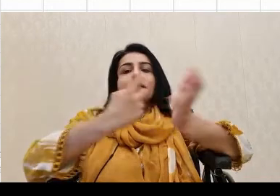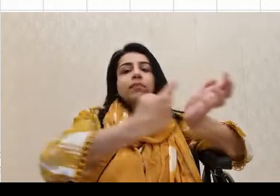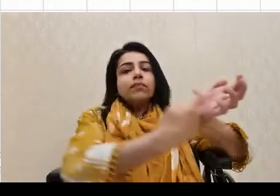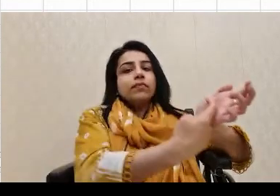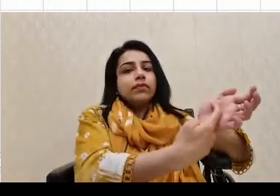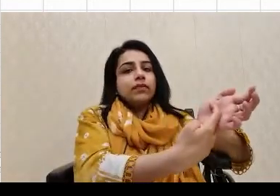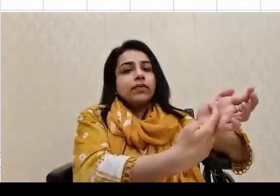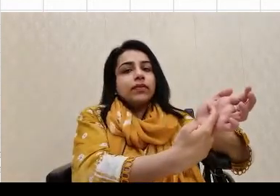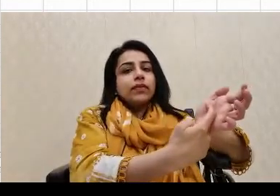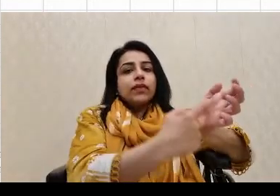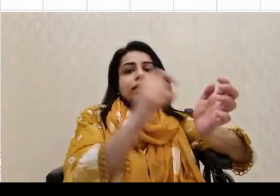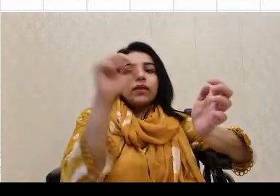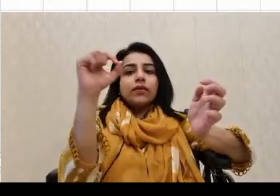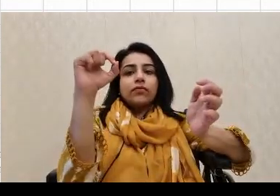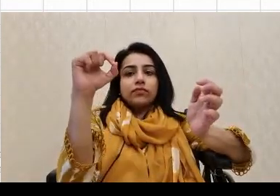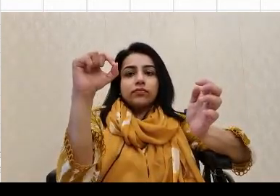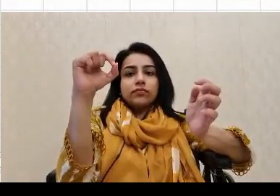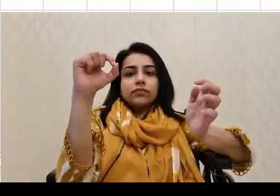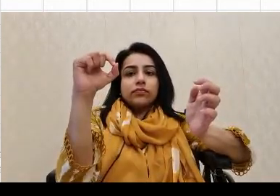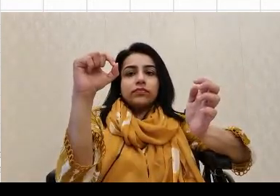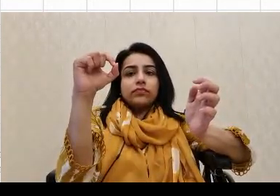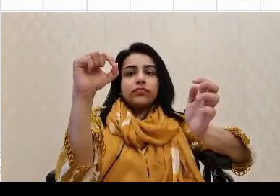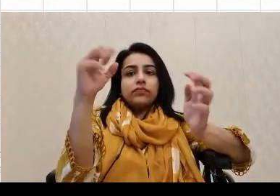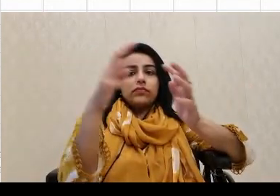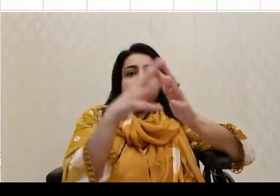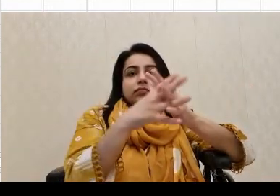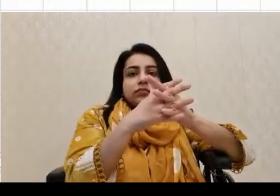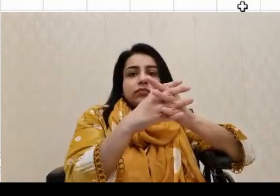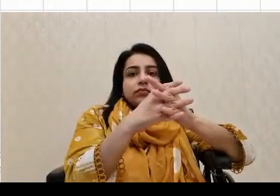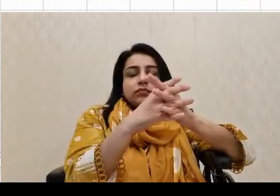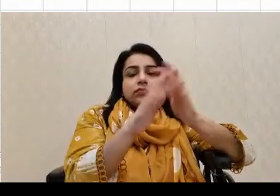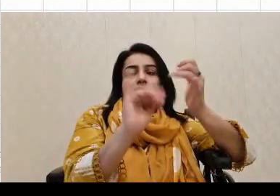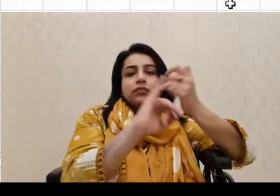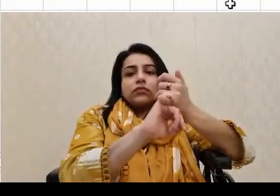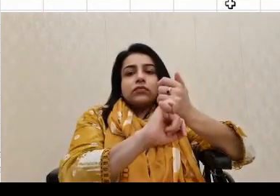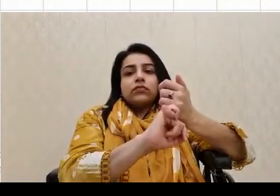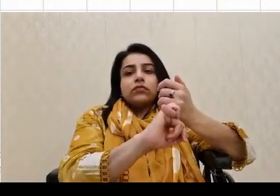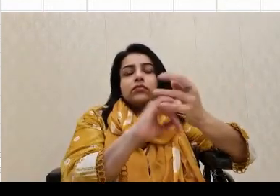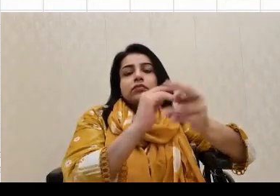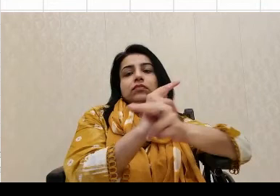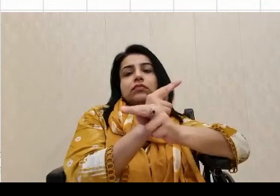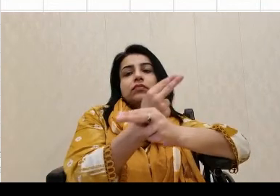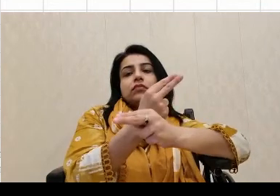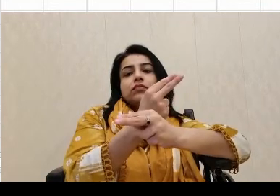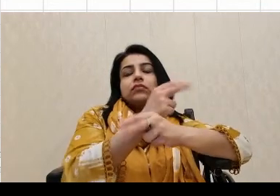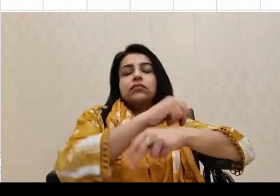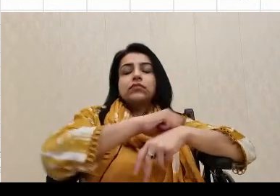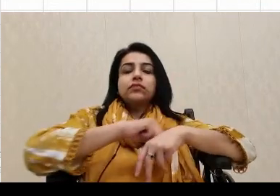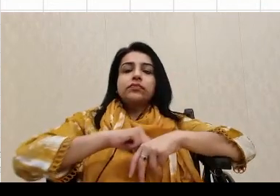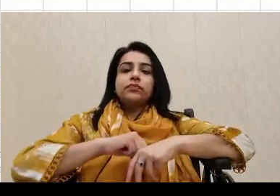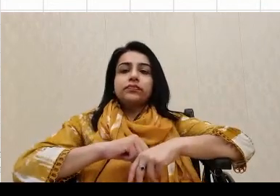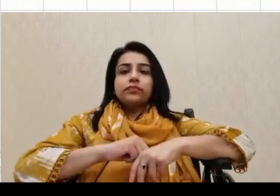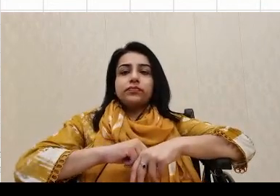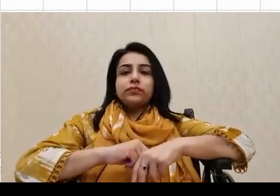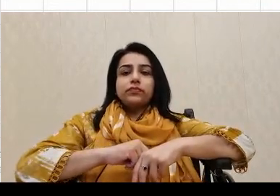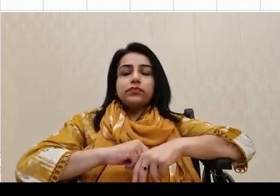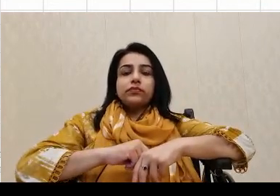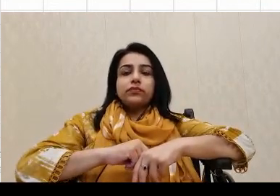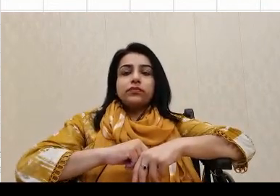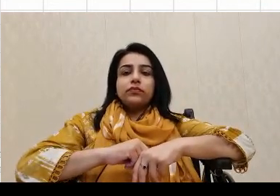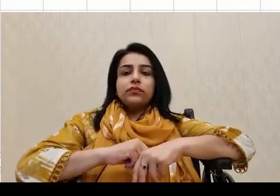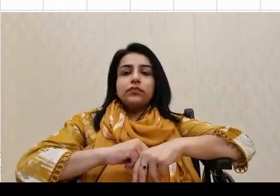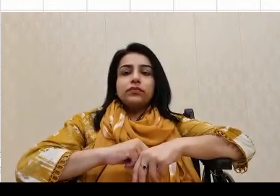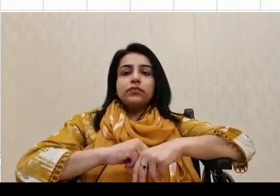से लेफ्ट से राइट की जानिब जो आपको एक बार नज़र आ रही है जिसमें इंग्लिश के हरूफ तहज्जी